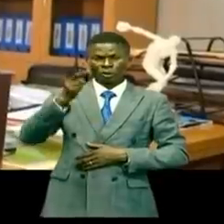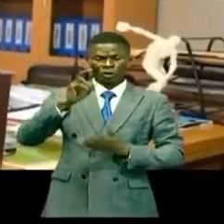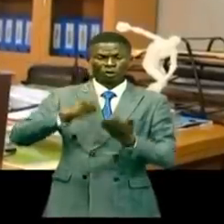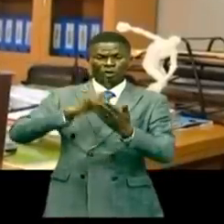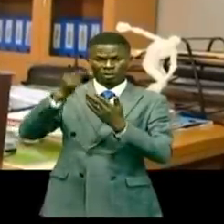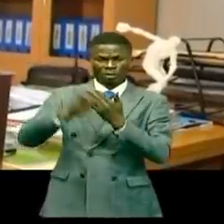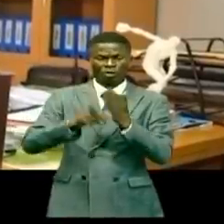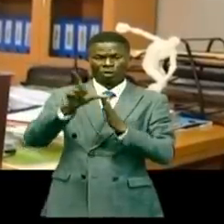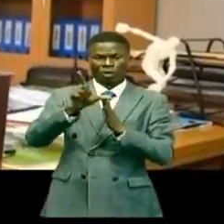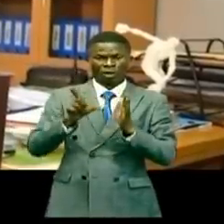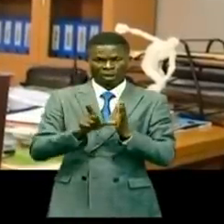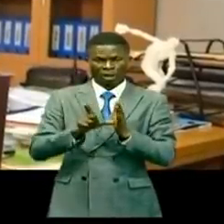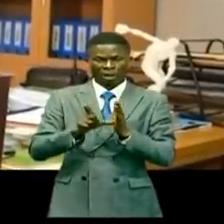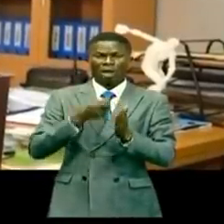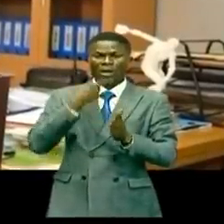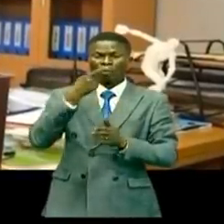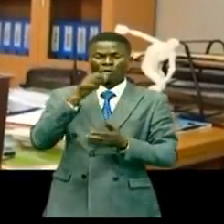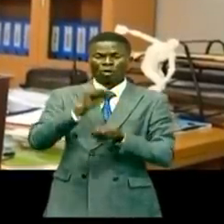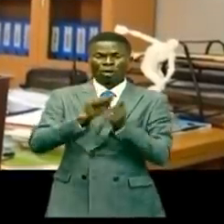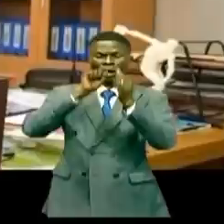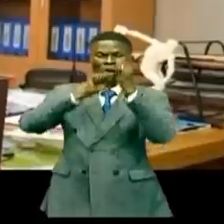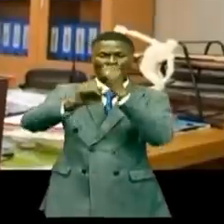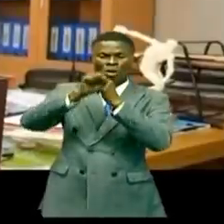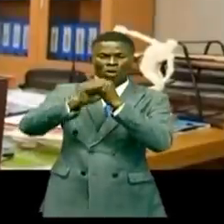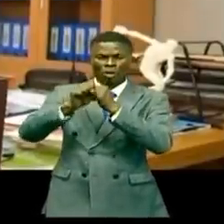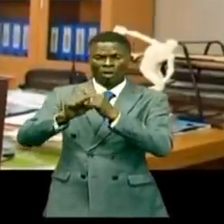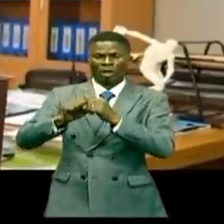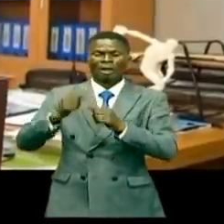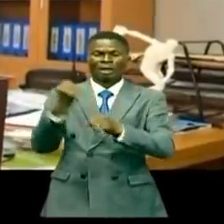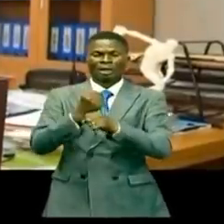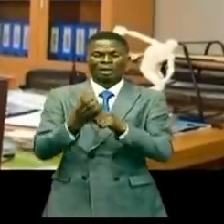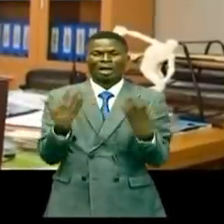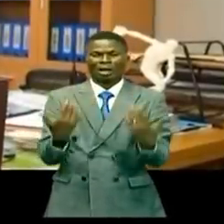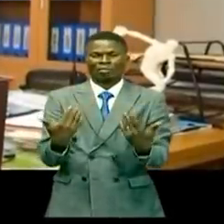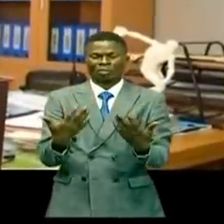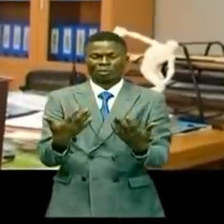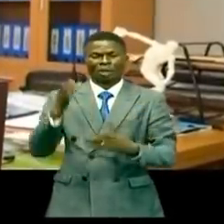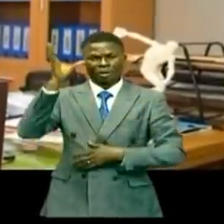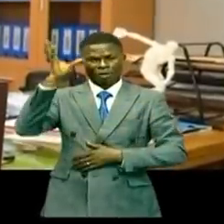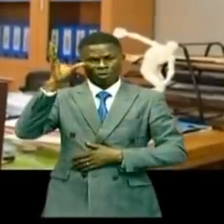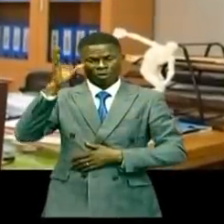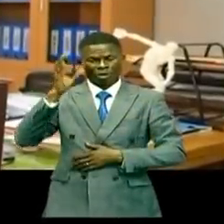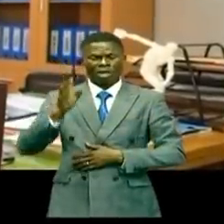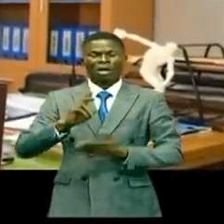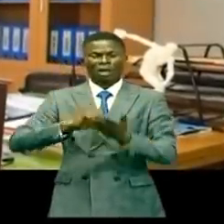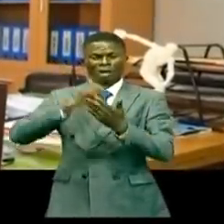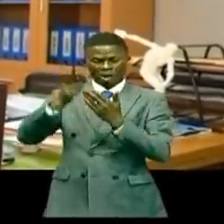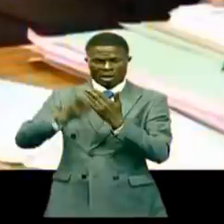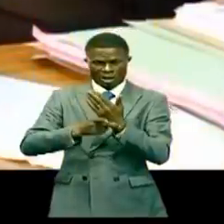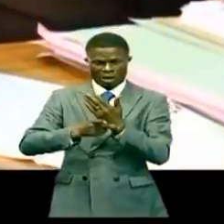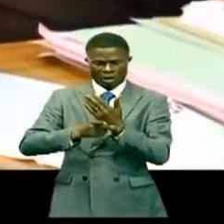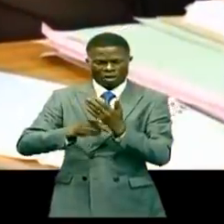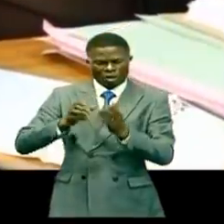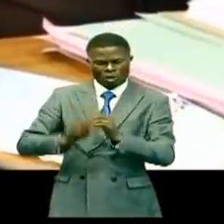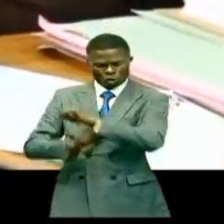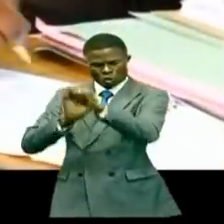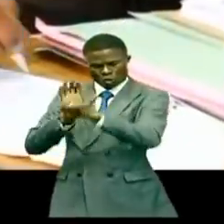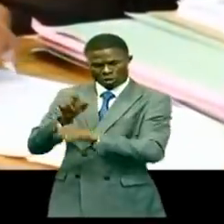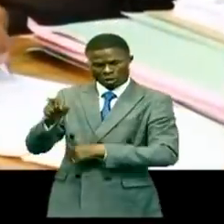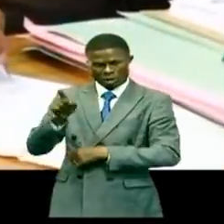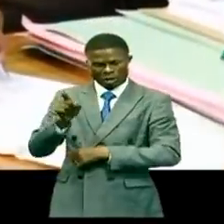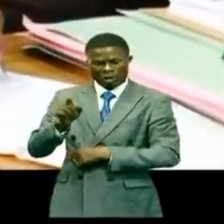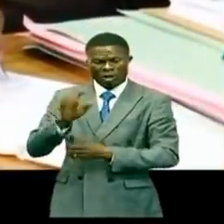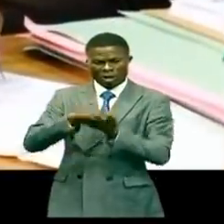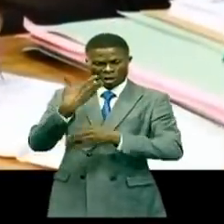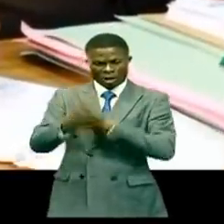loi, il porte sur la promotion de l'artisanat, élaboré dans le but de mieux structurer ces secteurs, mais aussi de